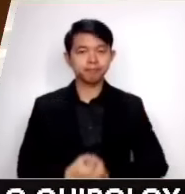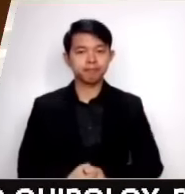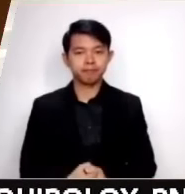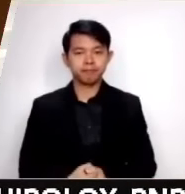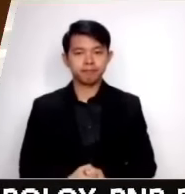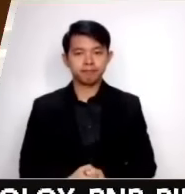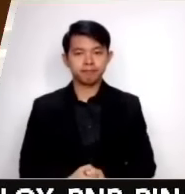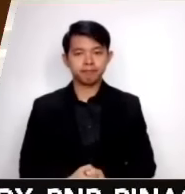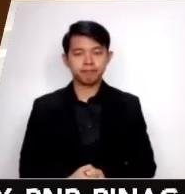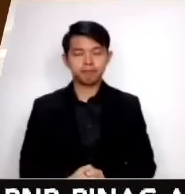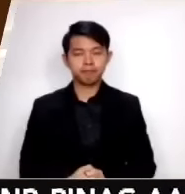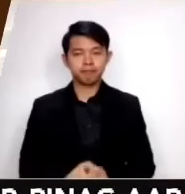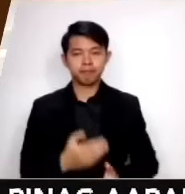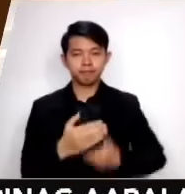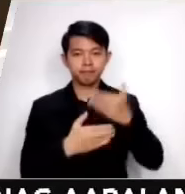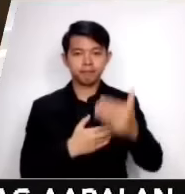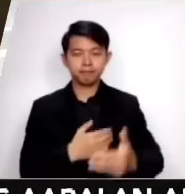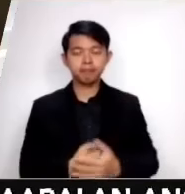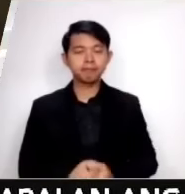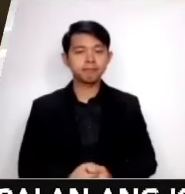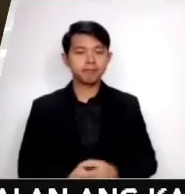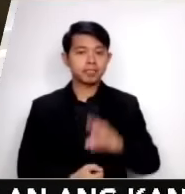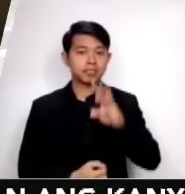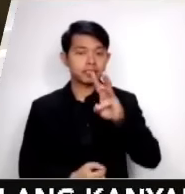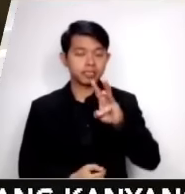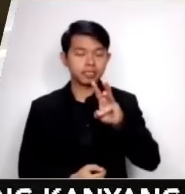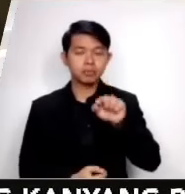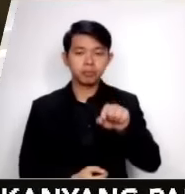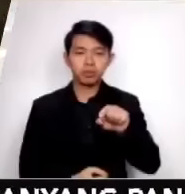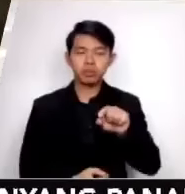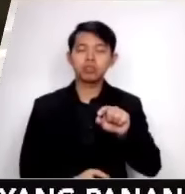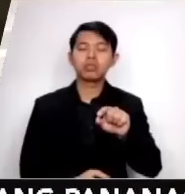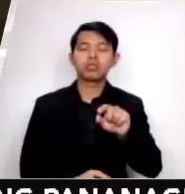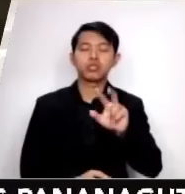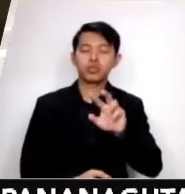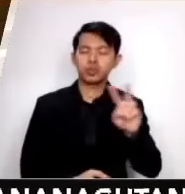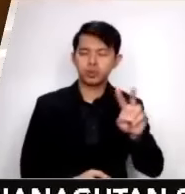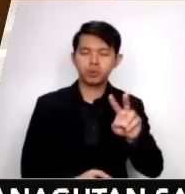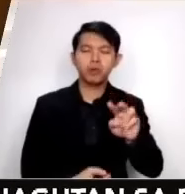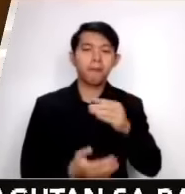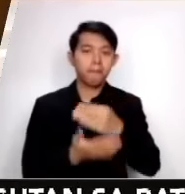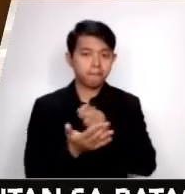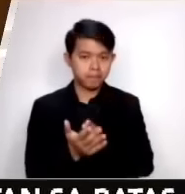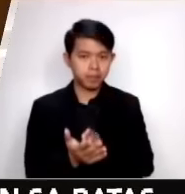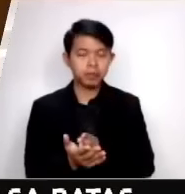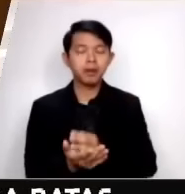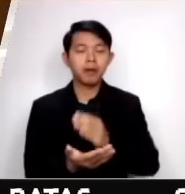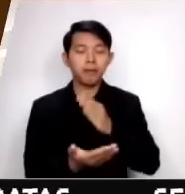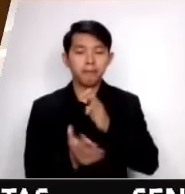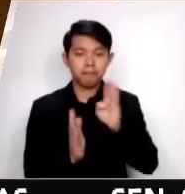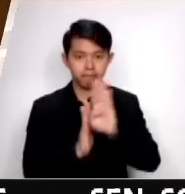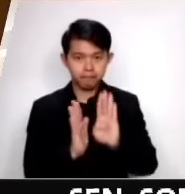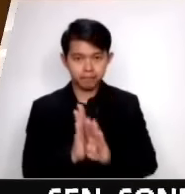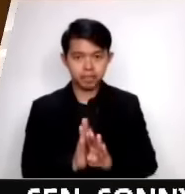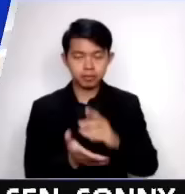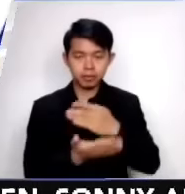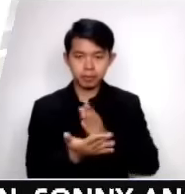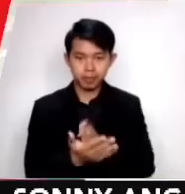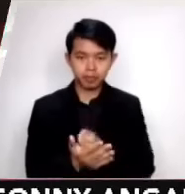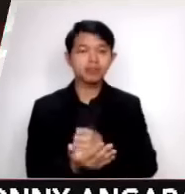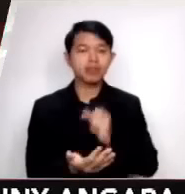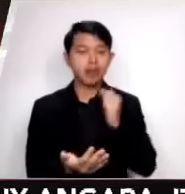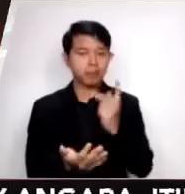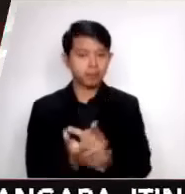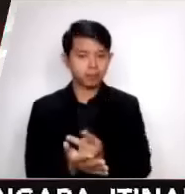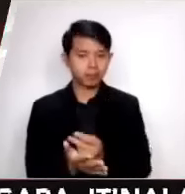Paano kalang 6.352 trillion pesos na 2025 national budget aprobado na ni Pangulong Bongbong Marcos?